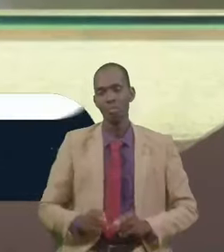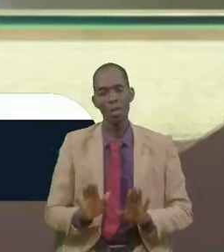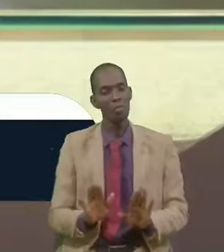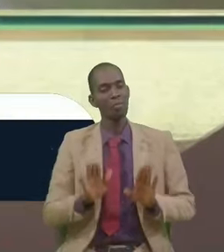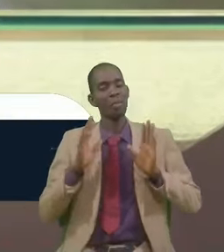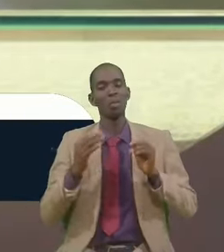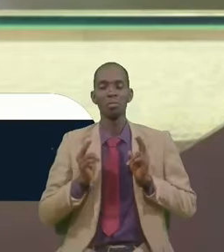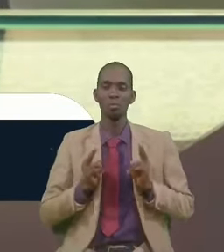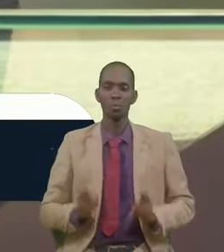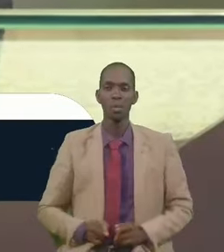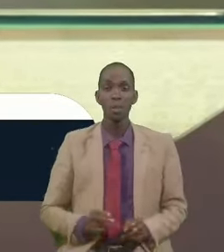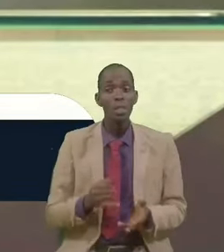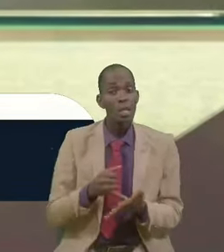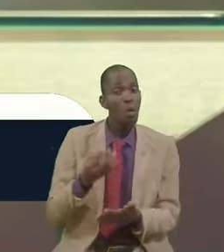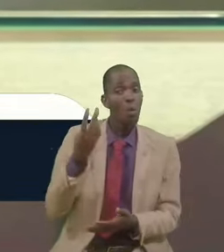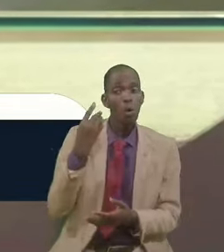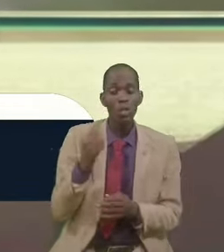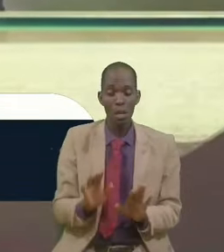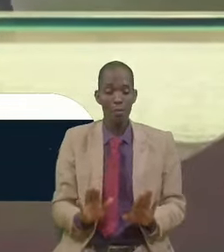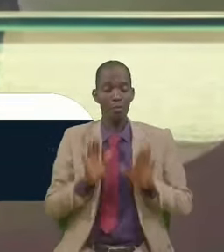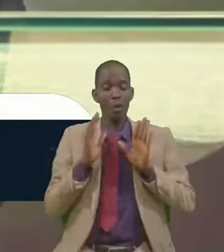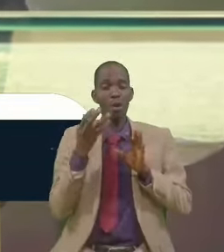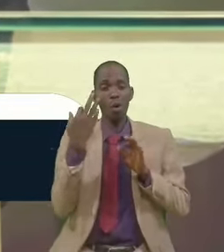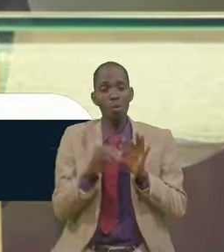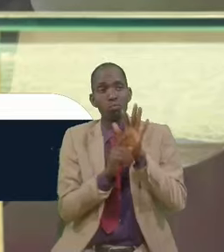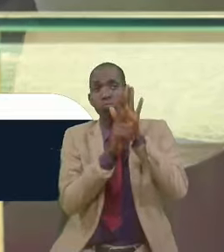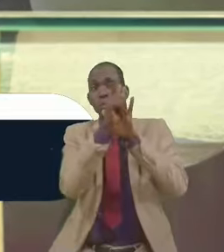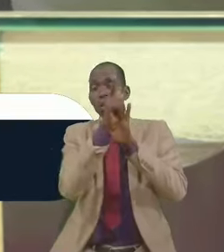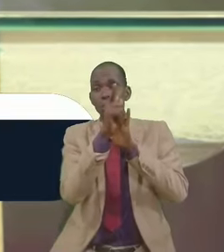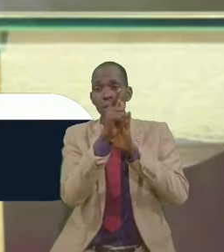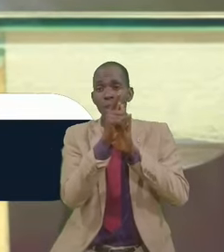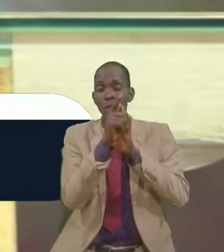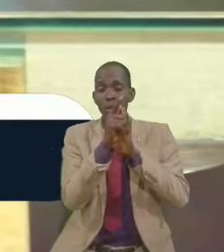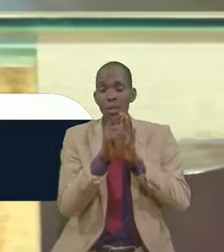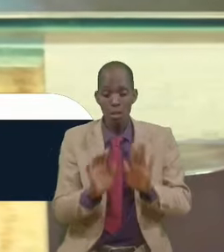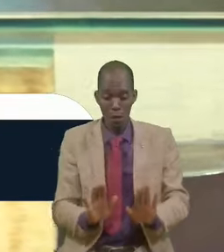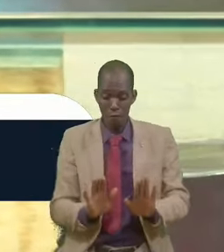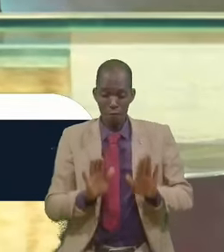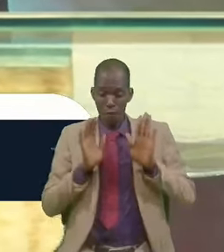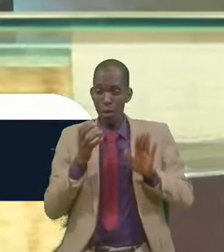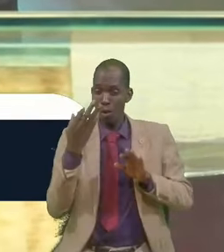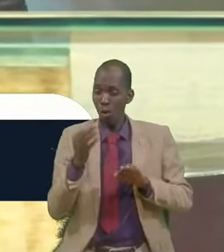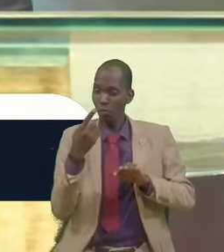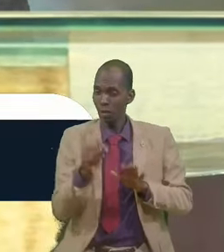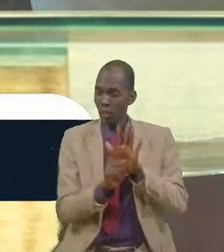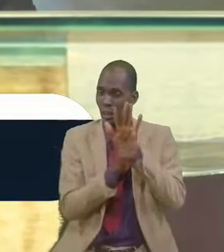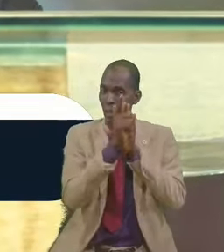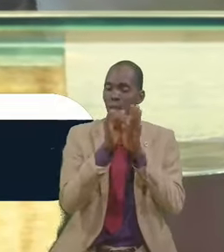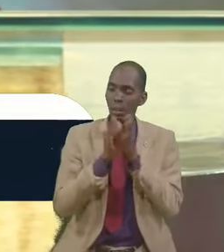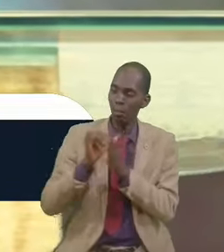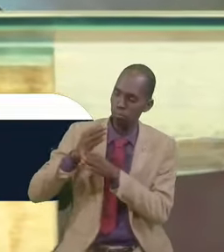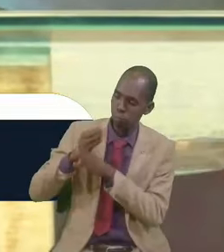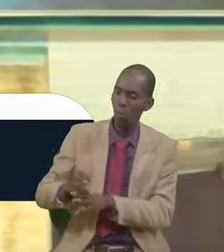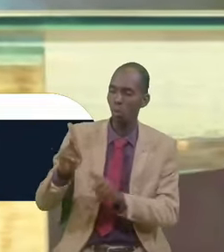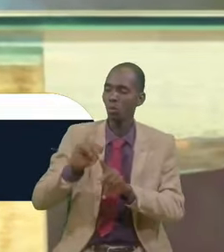hommes, c'est la crainte des hommes, la crainte des géants, pas les géants, c'est la crainte des géants qui